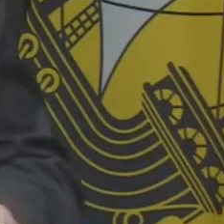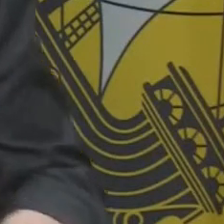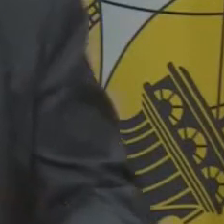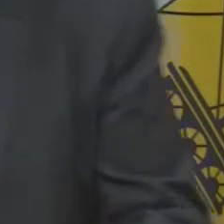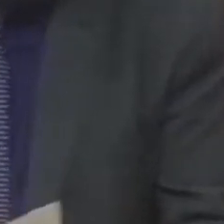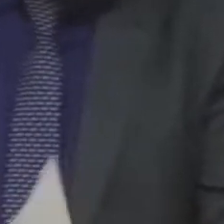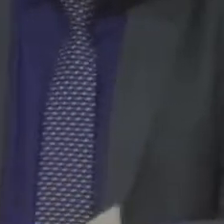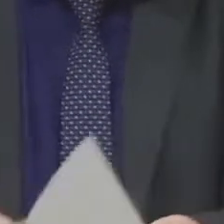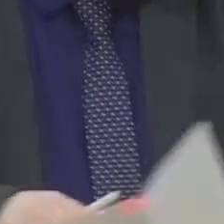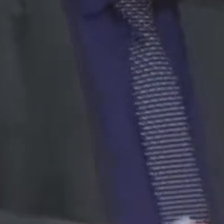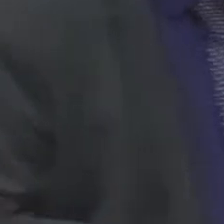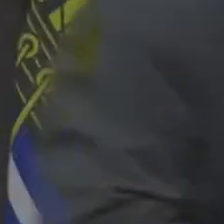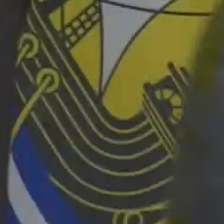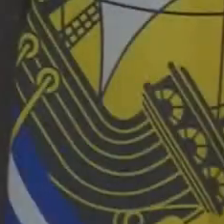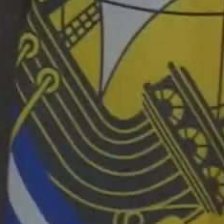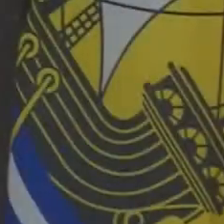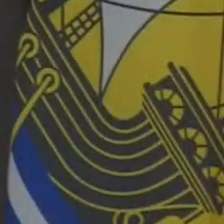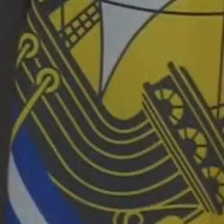Russell.